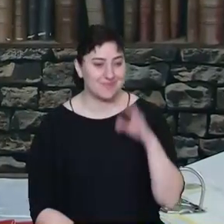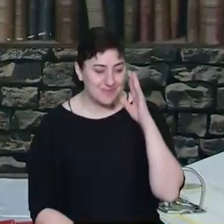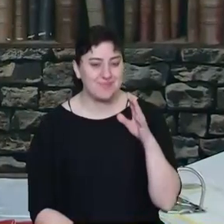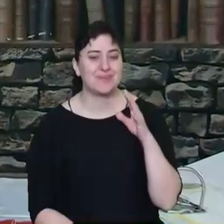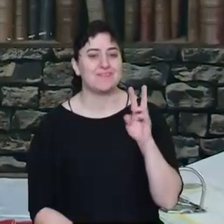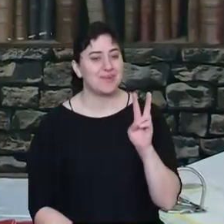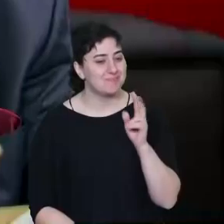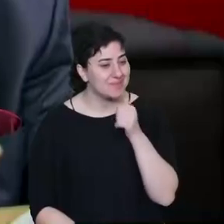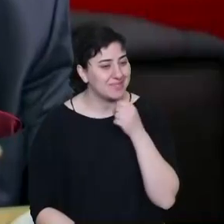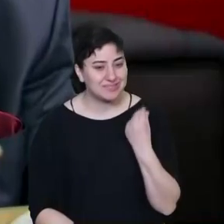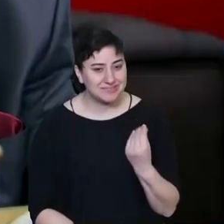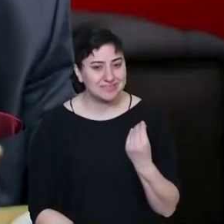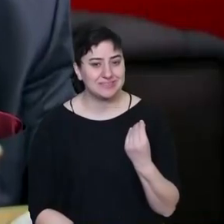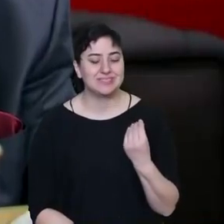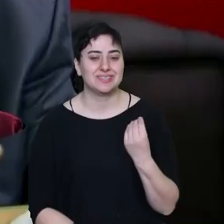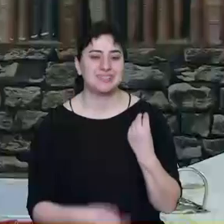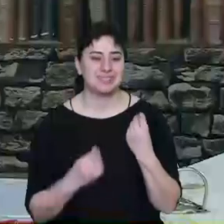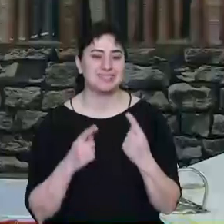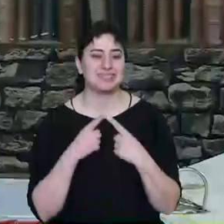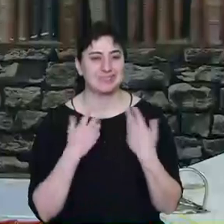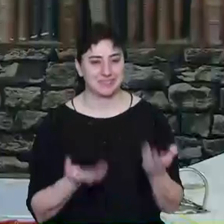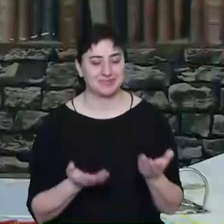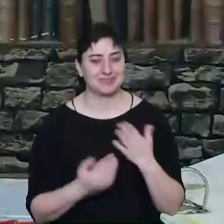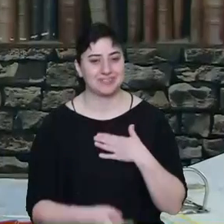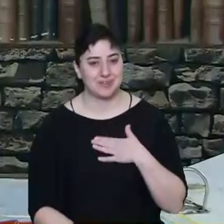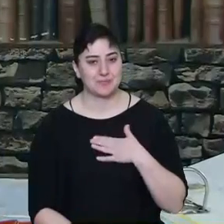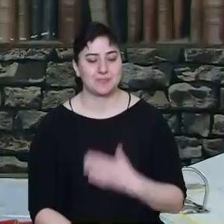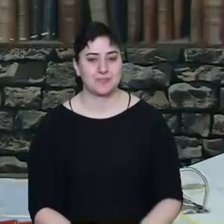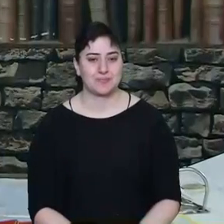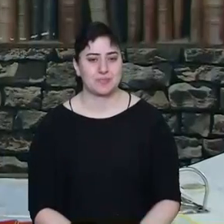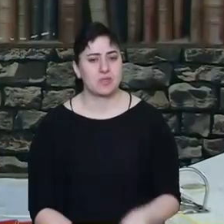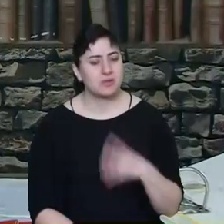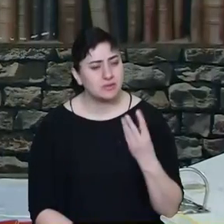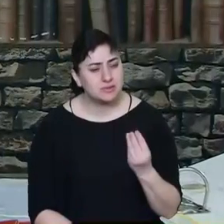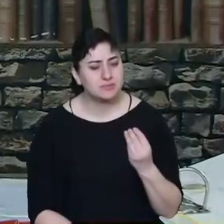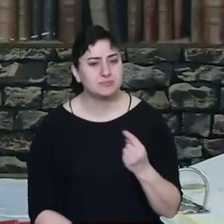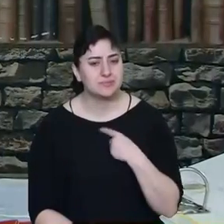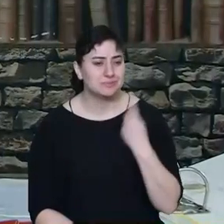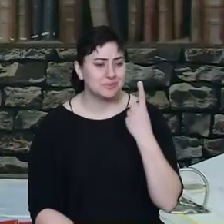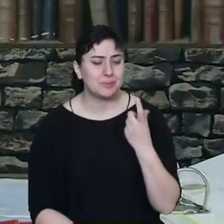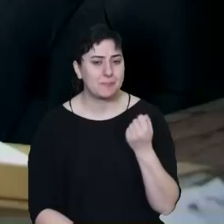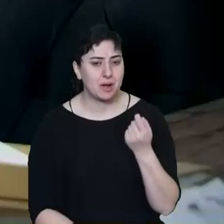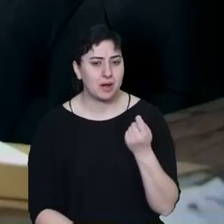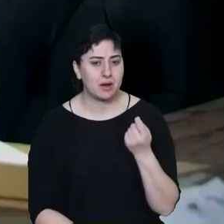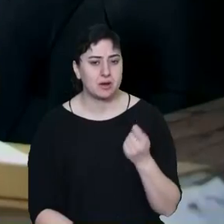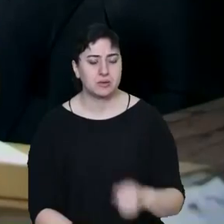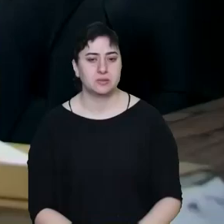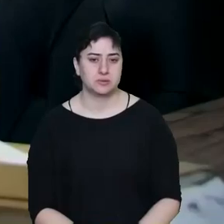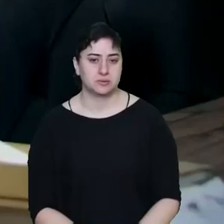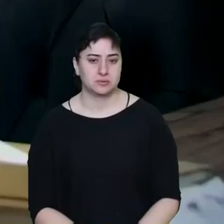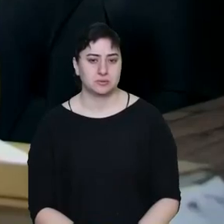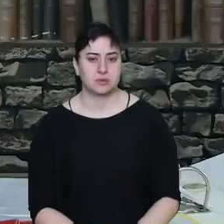Merhaba Vakıf Bey, nasılsınız? Teşekkür ederim, sağ olun, sağ olun. Efendim şimdi bizim bir para aktar...